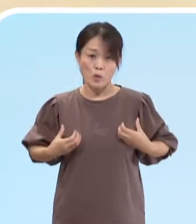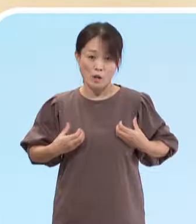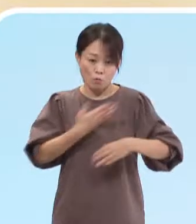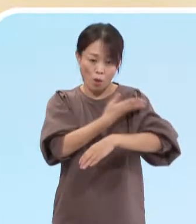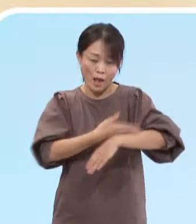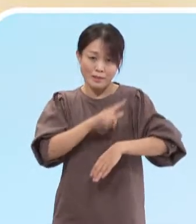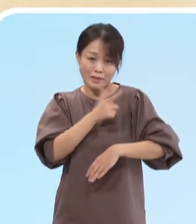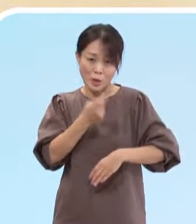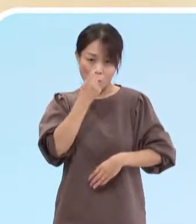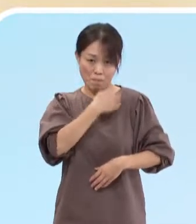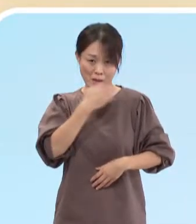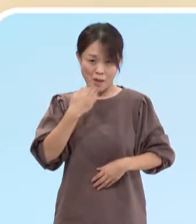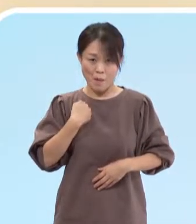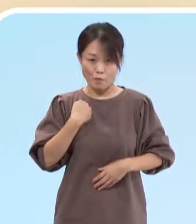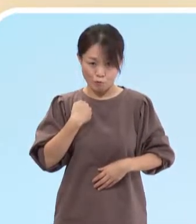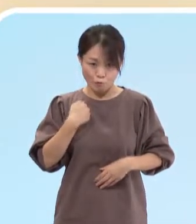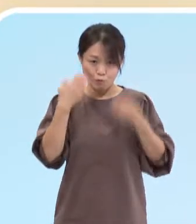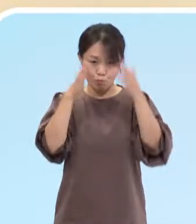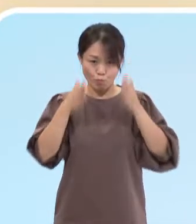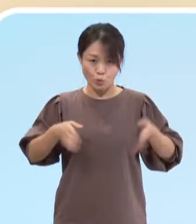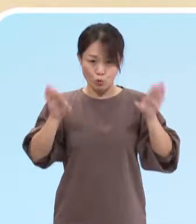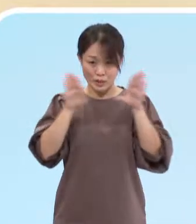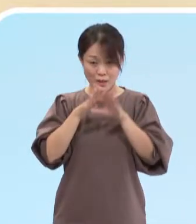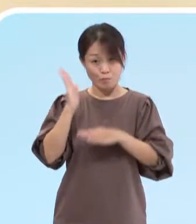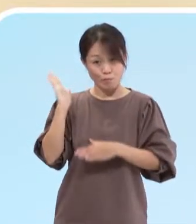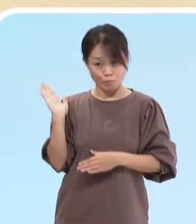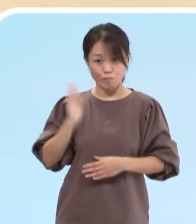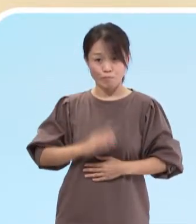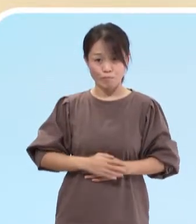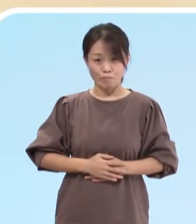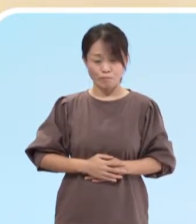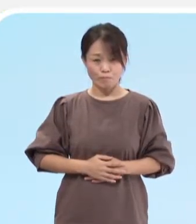ルの機能や歴史を学べるセイバンミュージアムをご案内します。